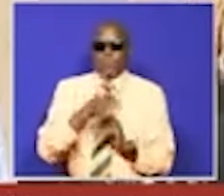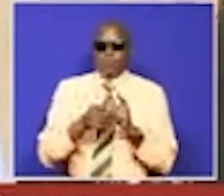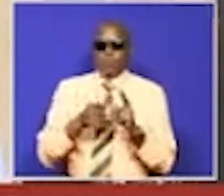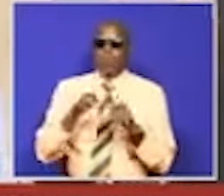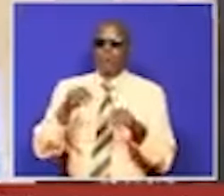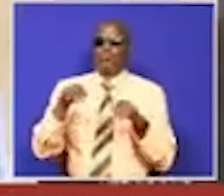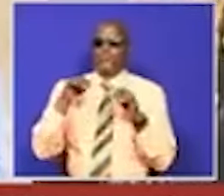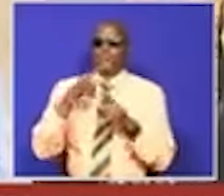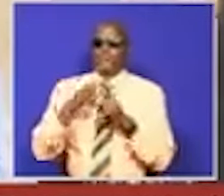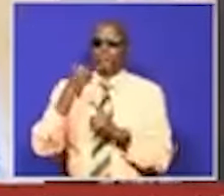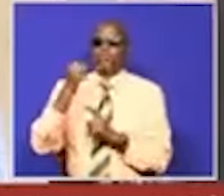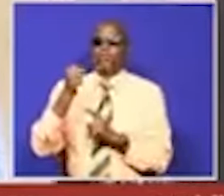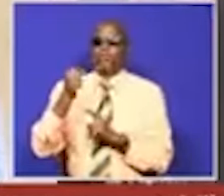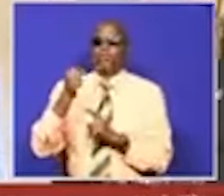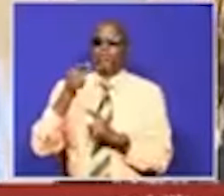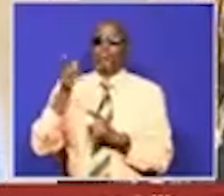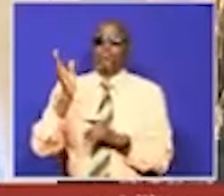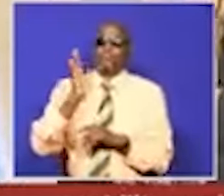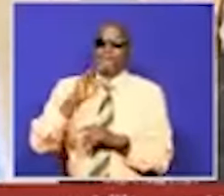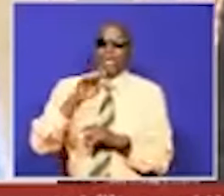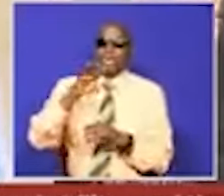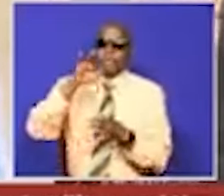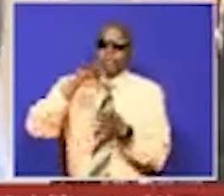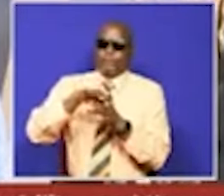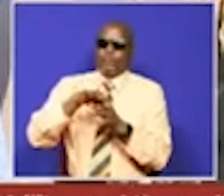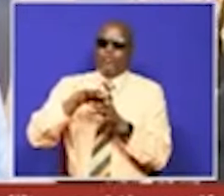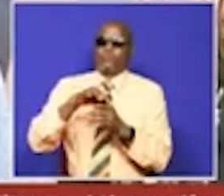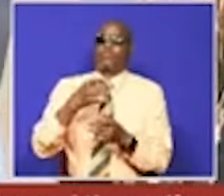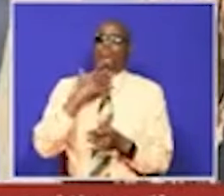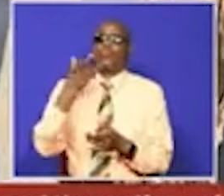goje after 5 years. Urudi ukuje useme unataka hiyo kitu, tutakupea.